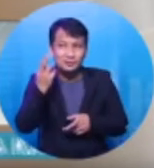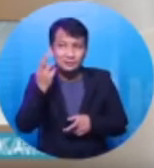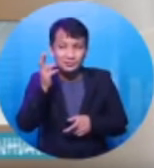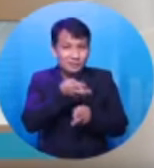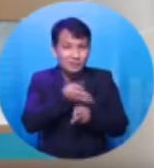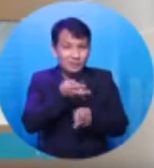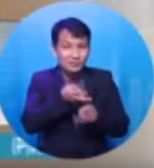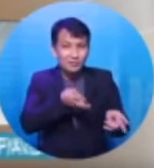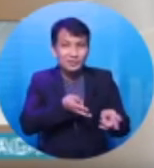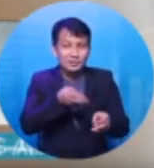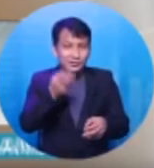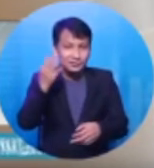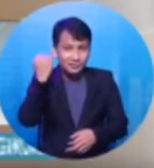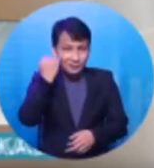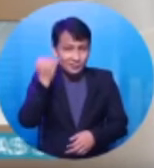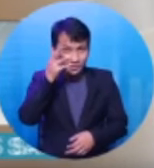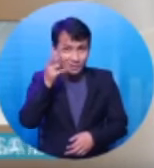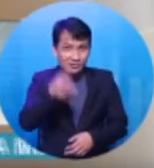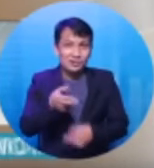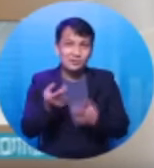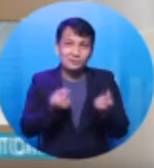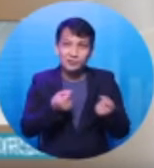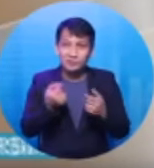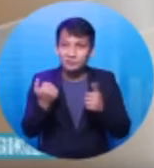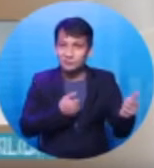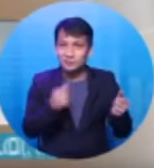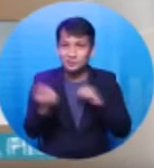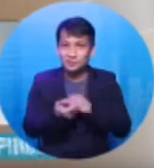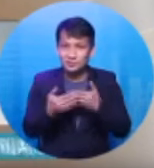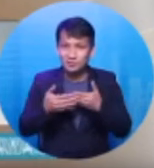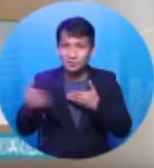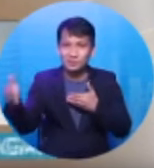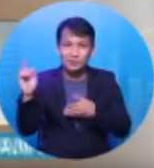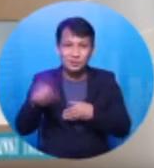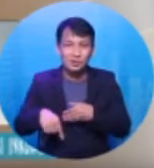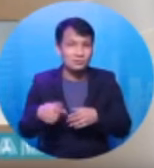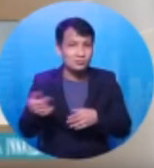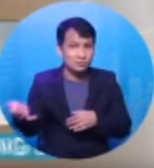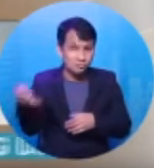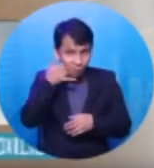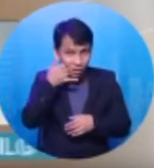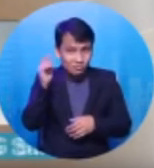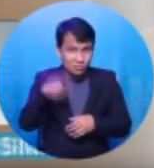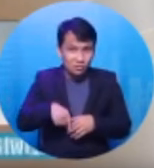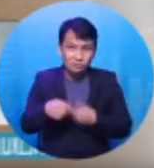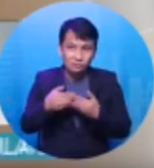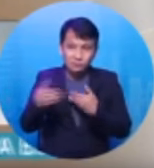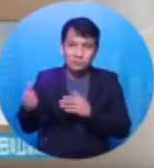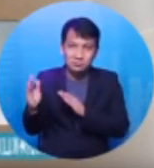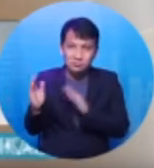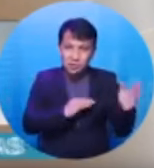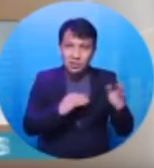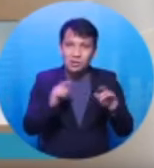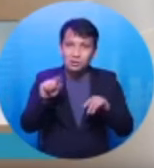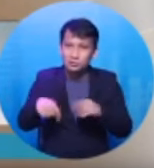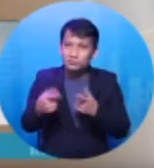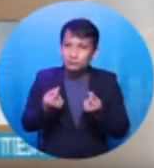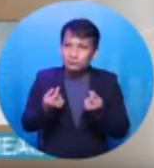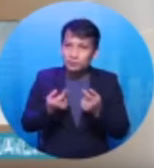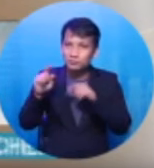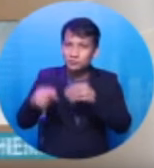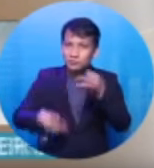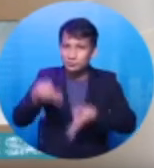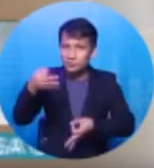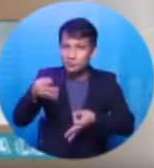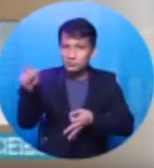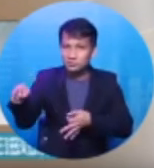lang po yung inyong mister. Kapag halimbawa, ma'am, hindi pa rin nagbago, tuloy-tuloy pa rin, tawagin nyo kami din. Tayo po yung magpaplano kung paano po tayo makakuha ng